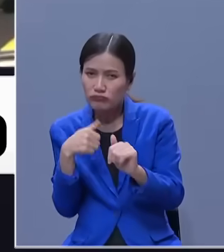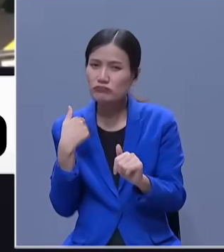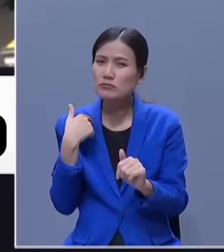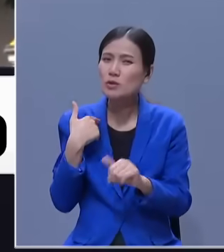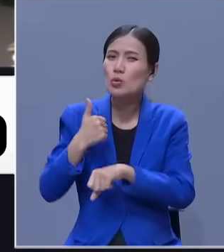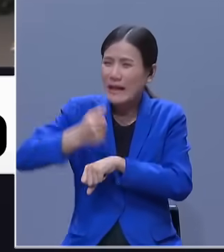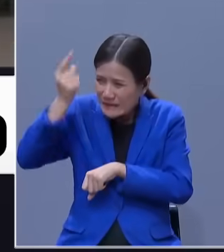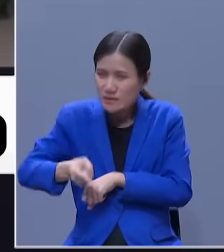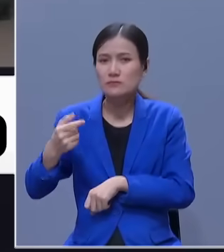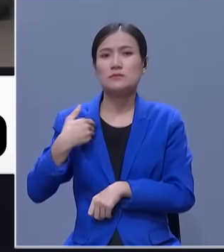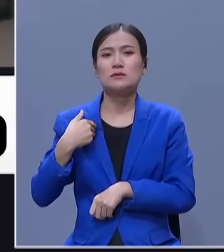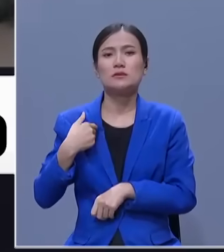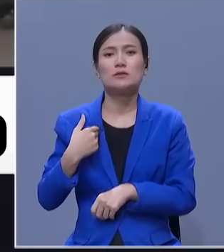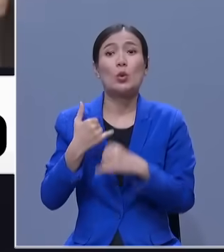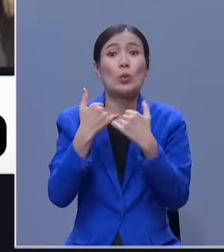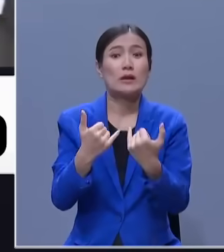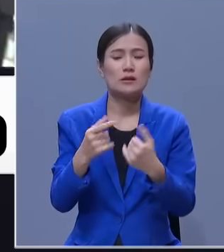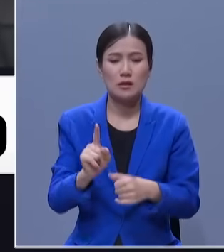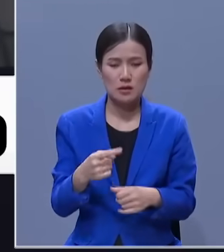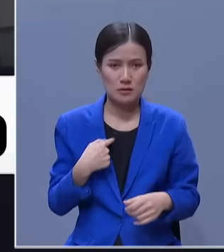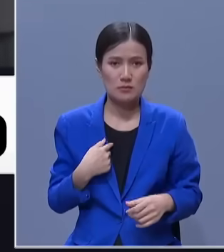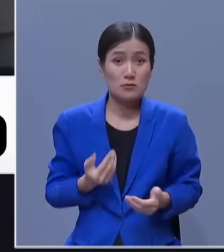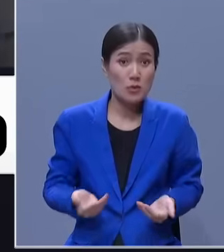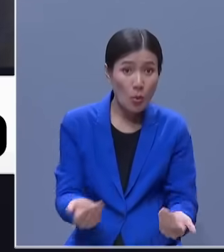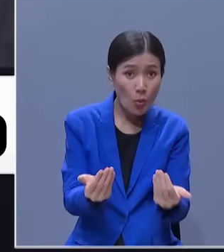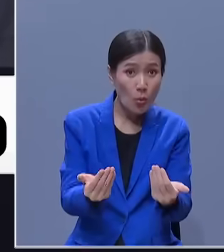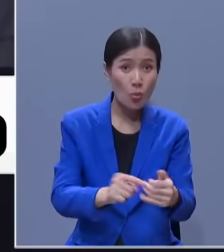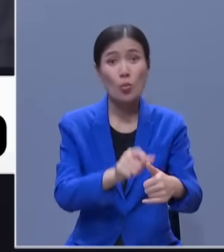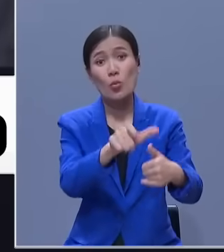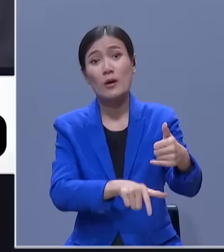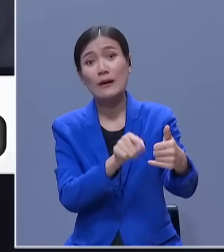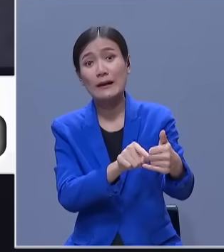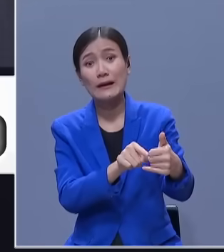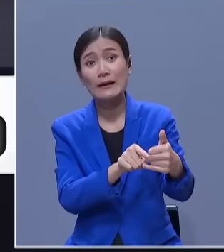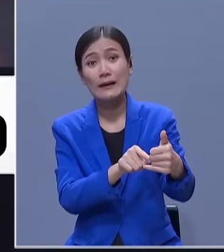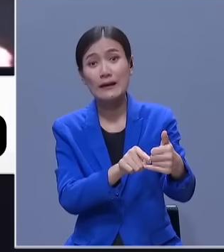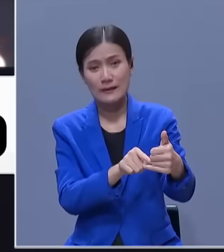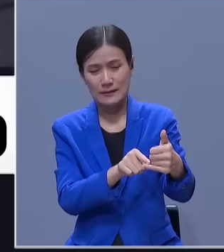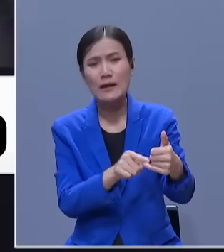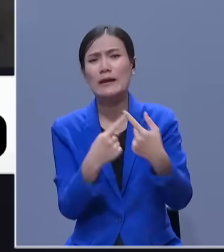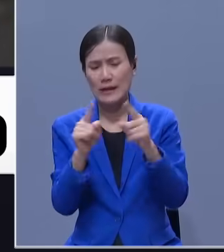เป็นบุตรสาวก็ตามแต่อย่างไรก็ตามนั้นนะครับผ